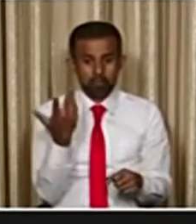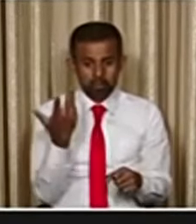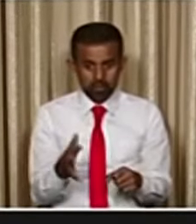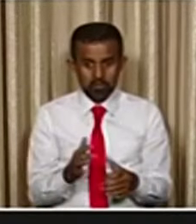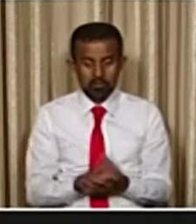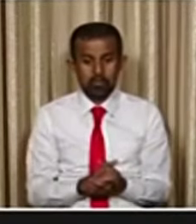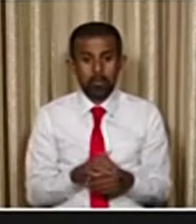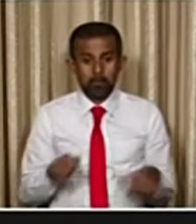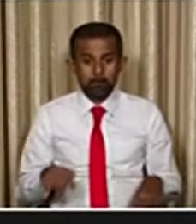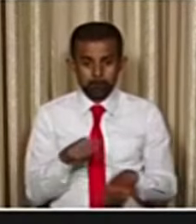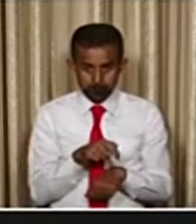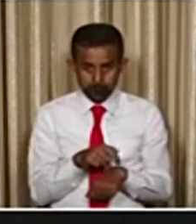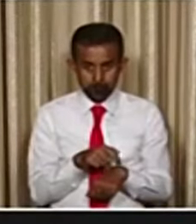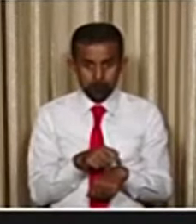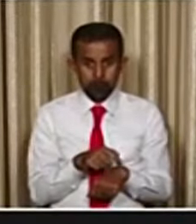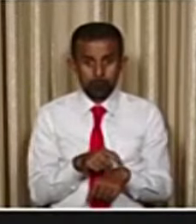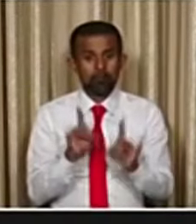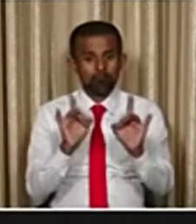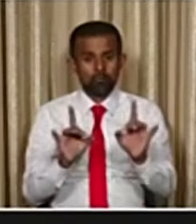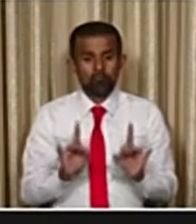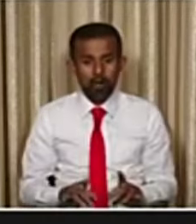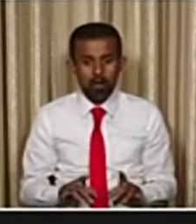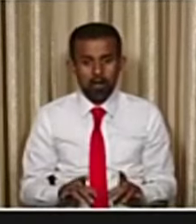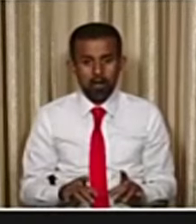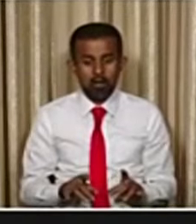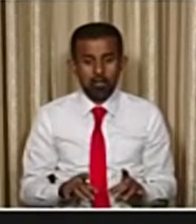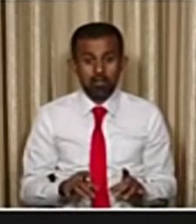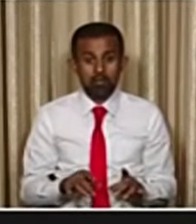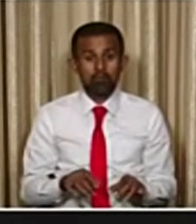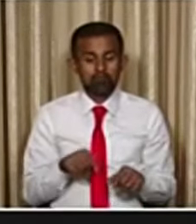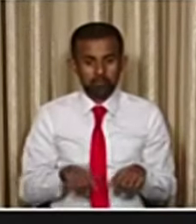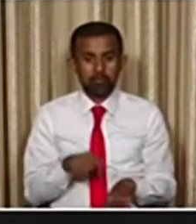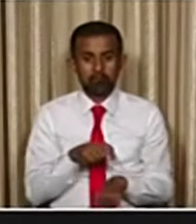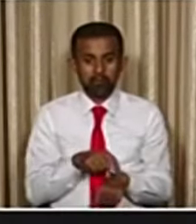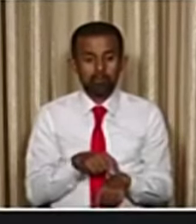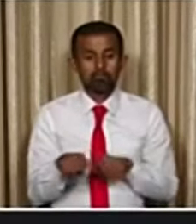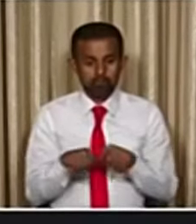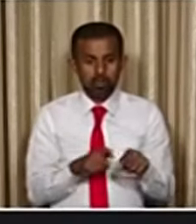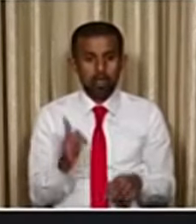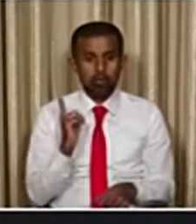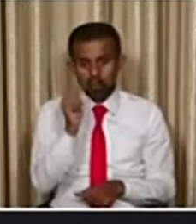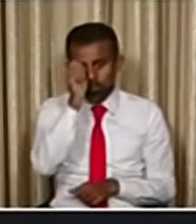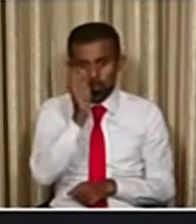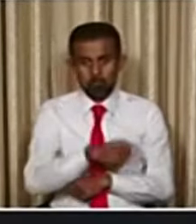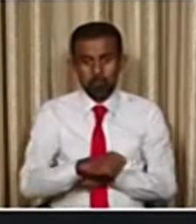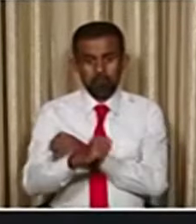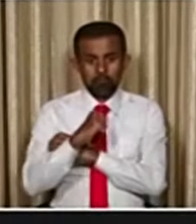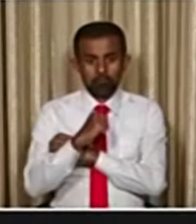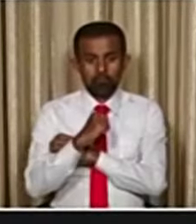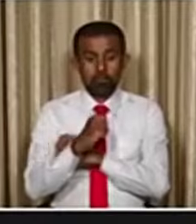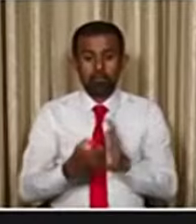නියෝජක දාතුනේ මෙවරත් සිද්ධ කරන්න හදන්නේ ඔය කියන කාරණය. මෙවරත් සුද්ධ කරන්න හදන්නේ ඔය කියන විදියට හමුදා කුමන්ත්‍රණය තුළ බලය